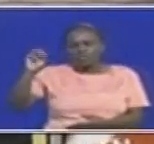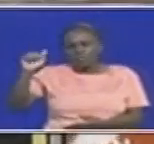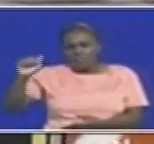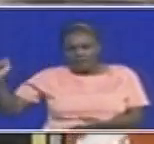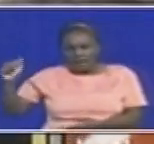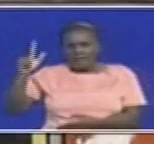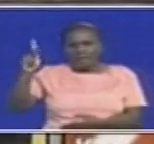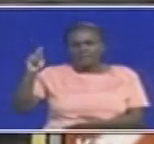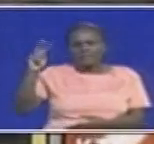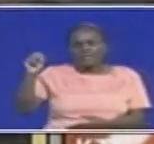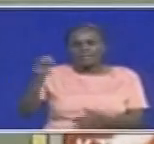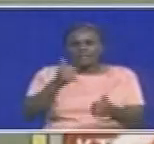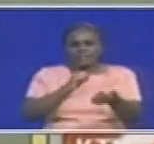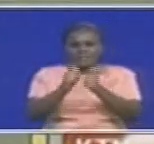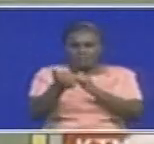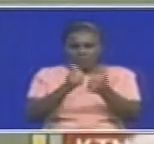KTN Michezo.